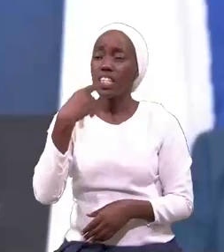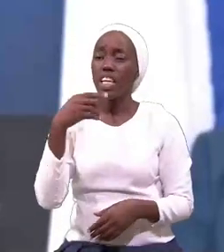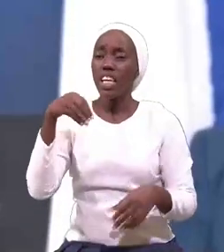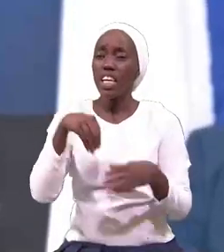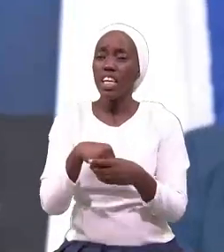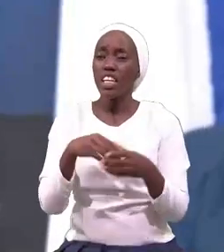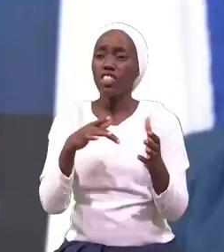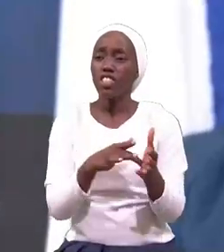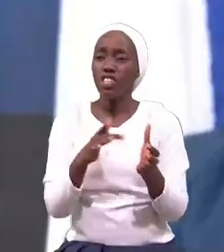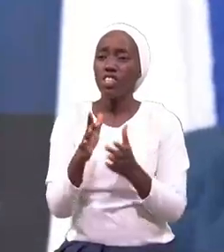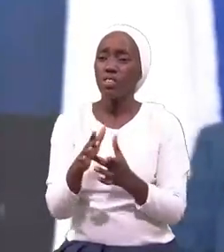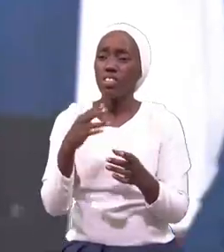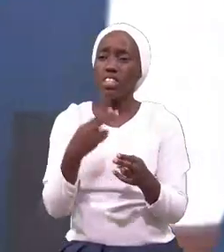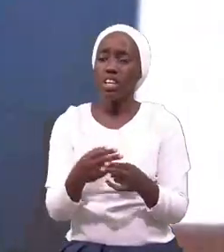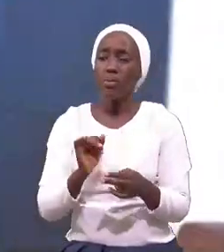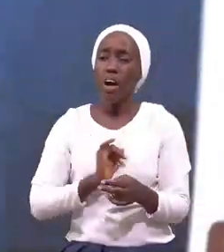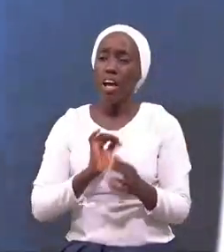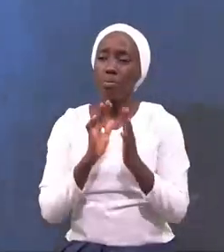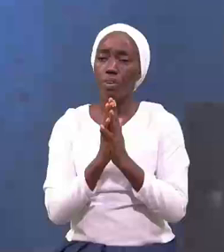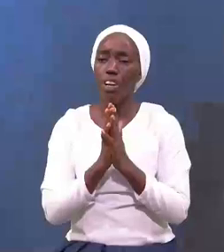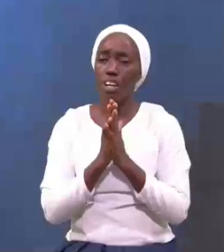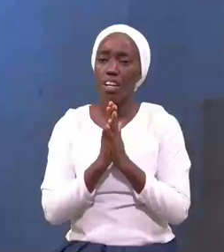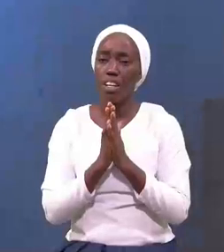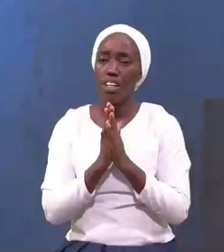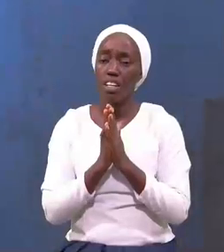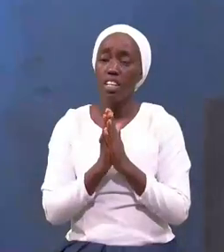Et j'ai dit, dites au nom de Jésus, j'ai prié.